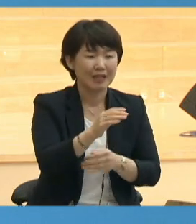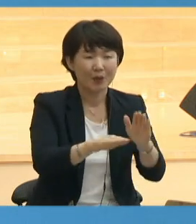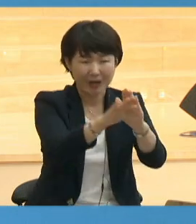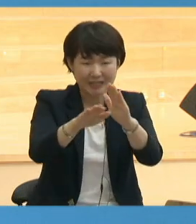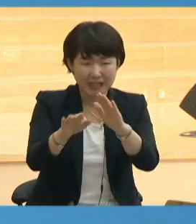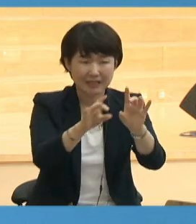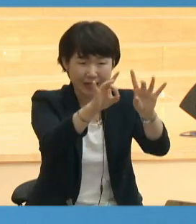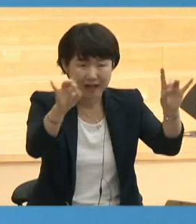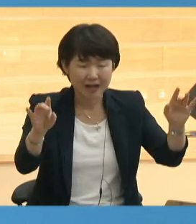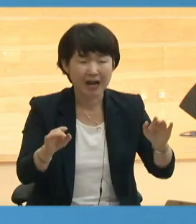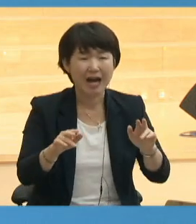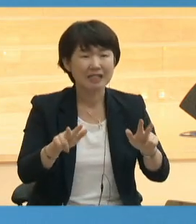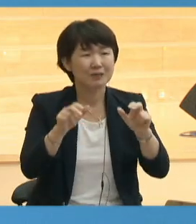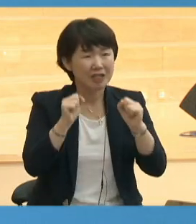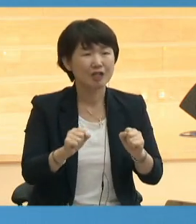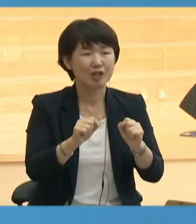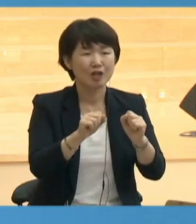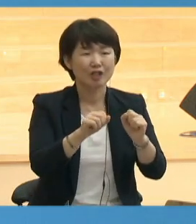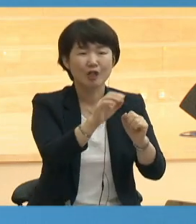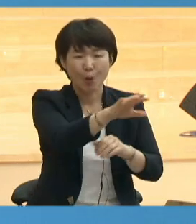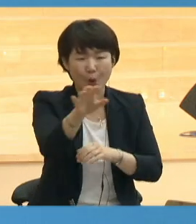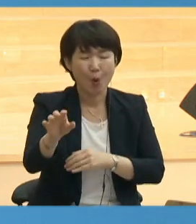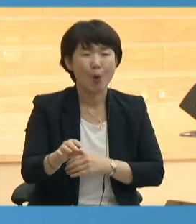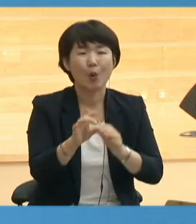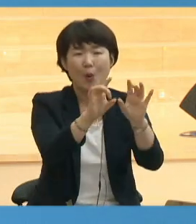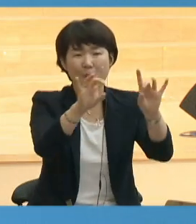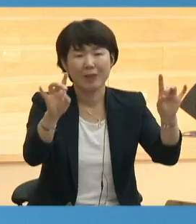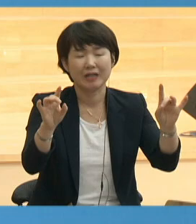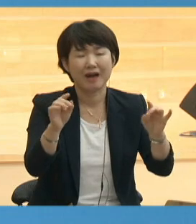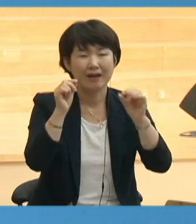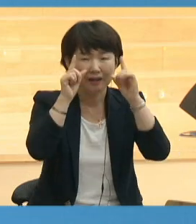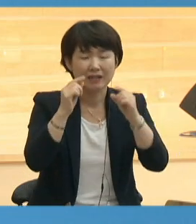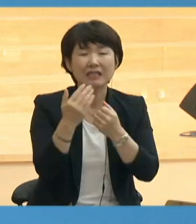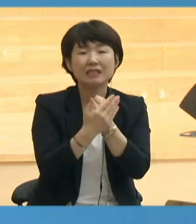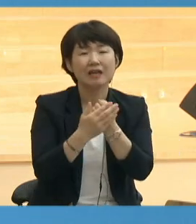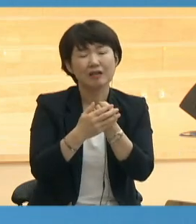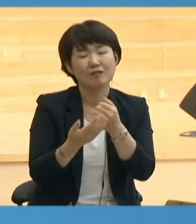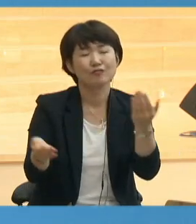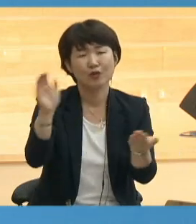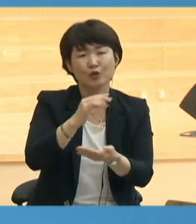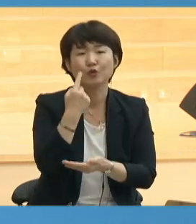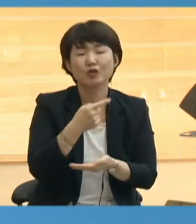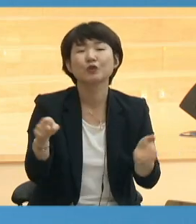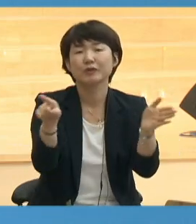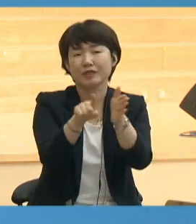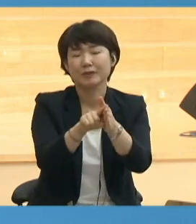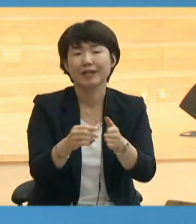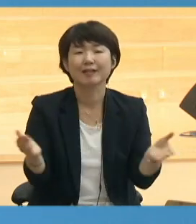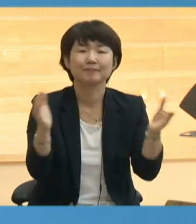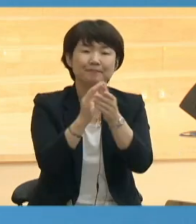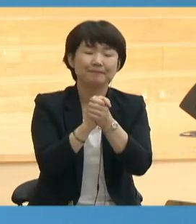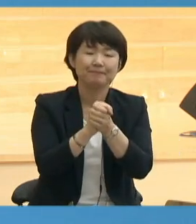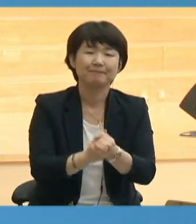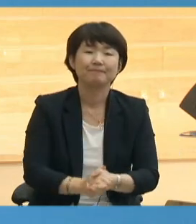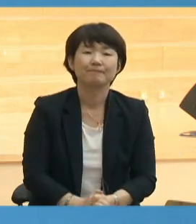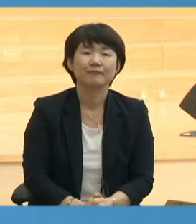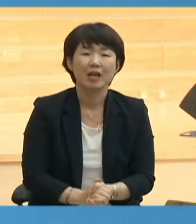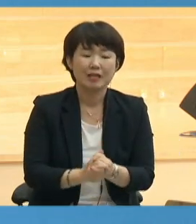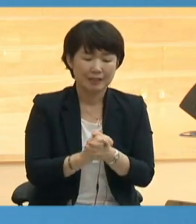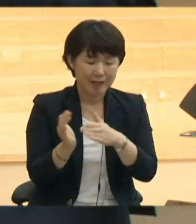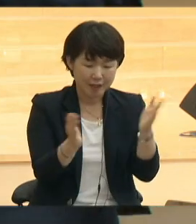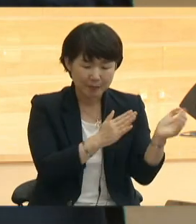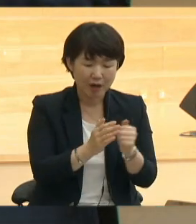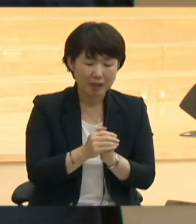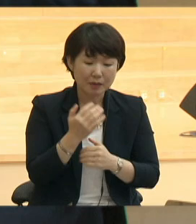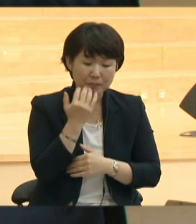저서 마다 깨닫게 하는 은혜를 부어 주실 줄 믿습니다 아멘 있으십니까 자 그러면 베드로는